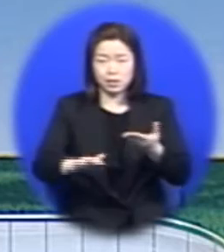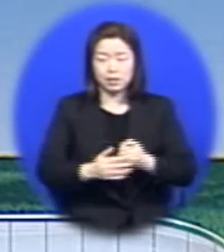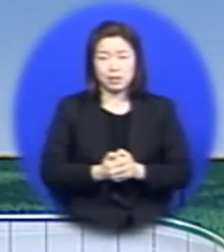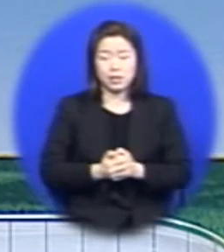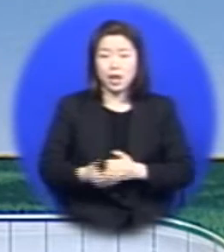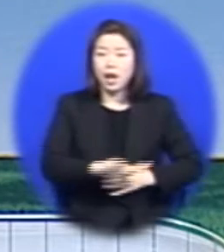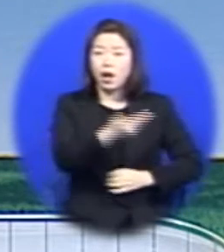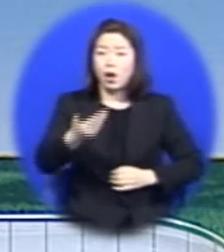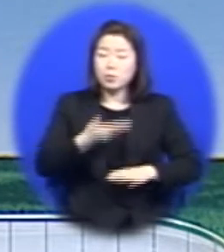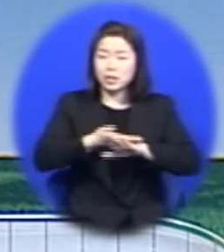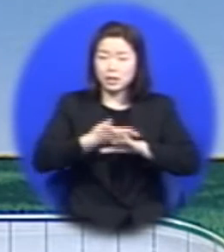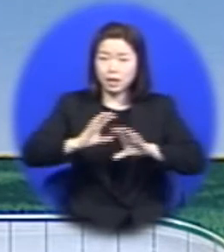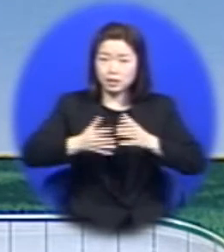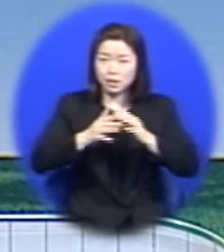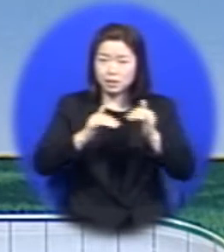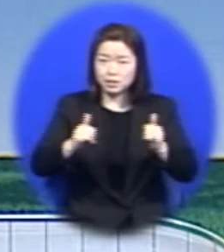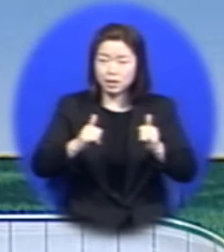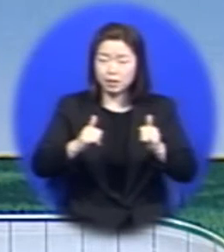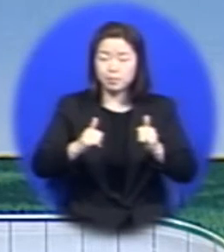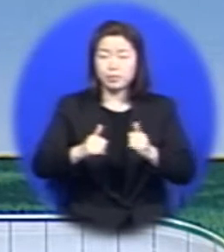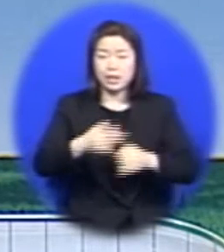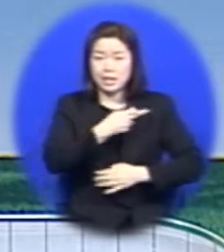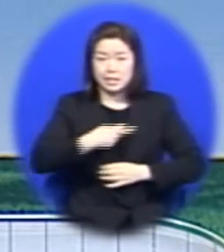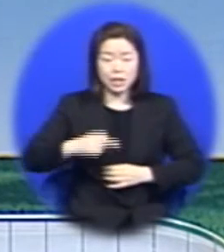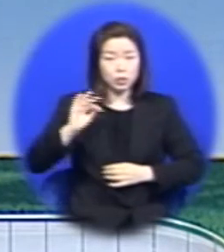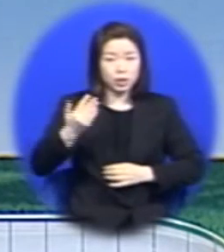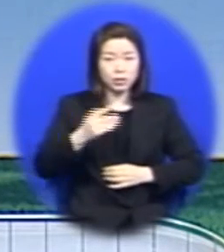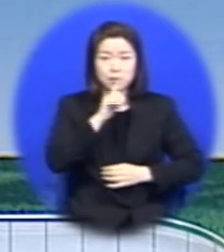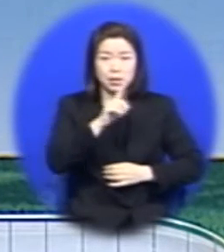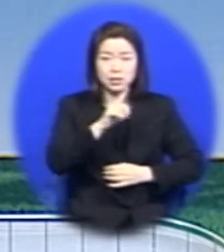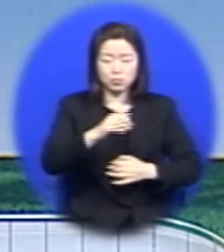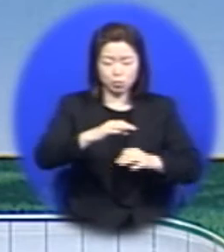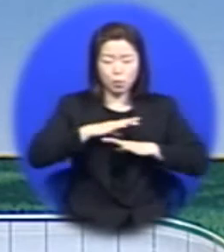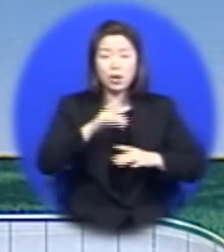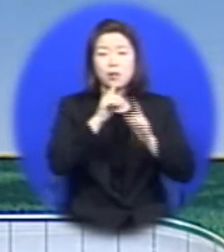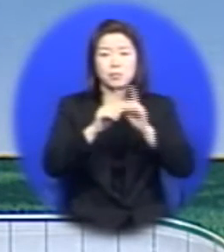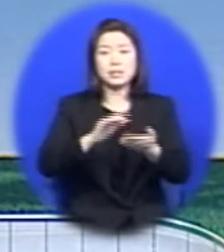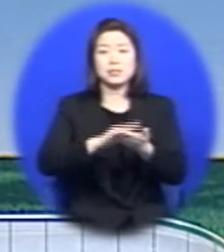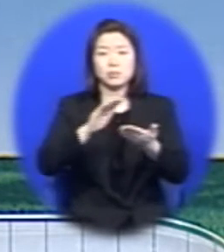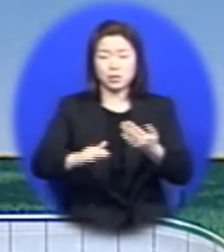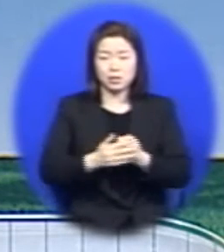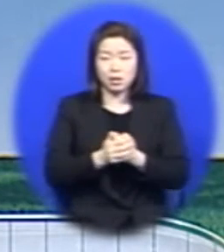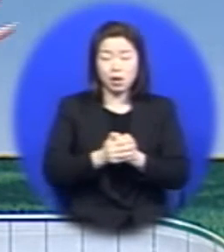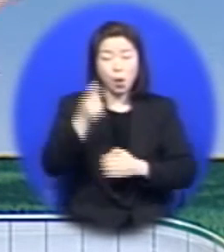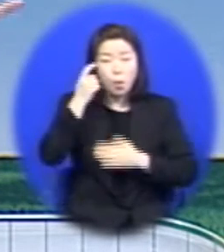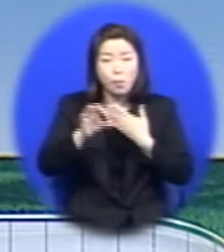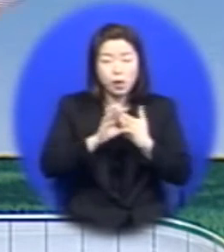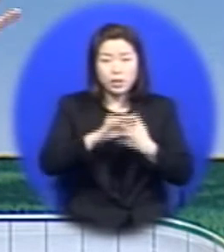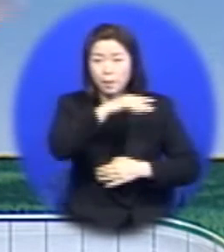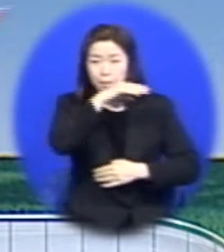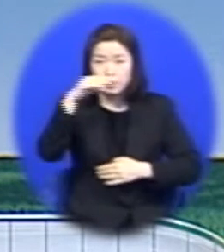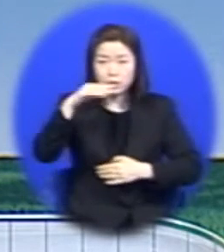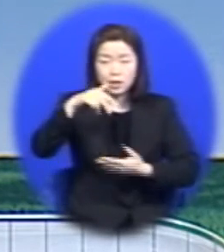여러분이 이방인의 사도가 되게 되었다는 이 말씀은 정말 놀라운 말씀입니다. 왜냐하면 정상적으로는